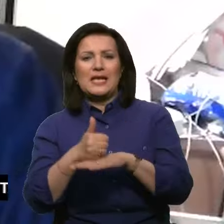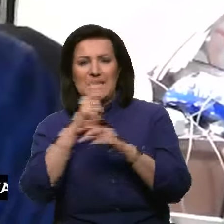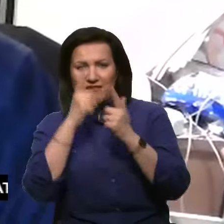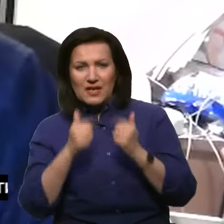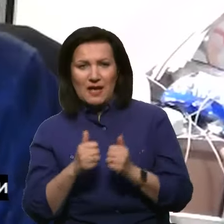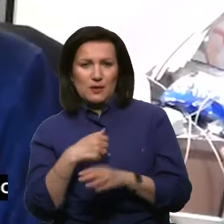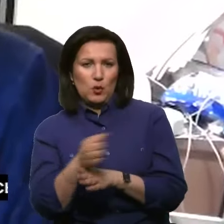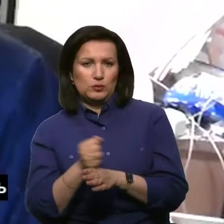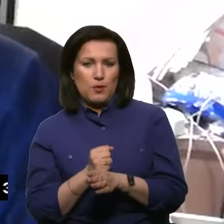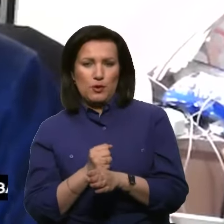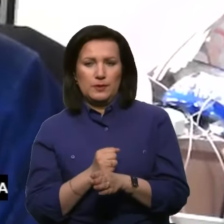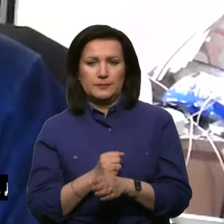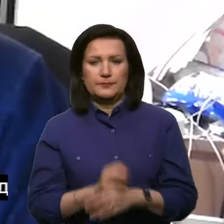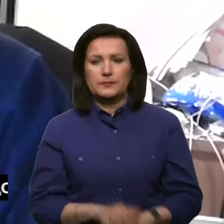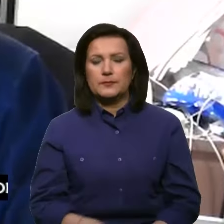Фрідман.